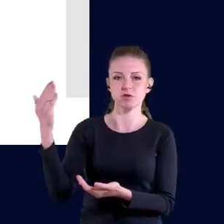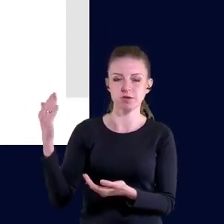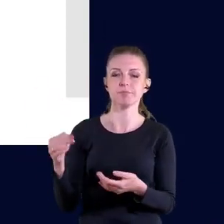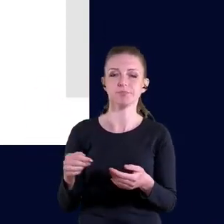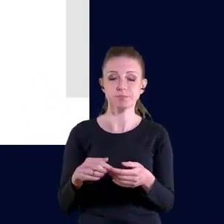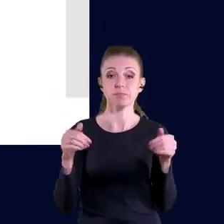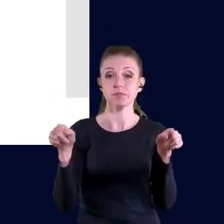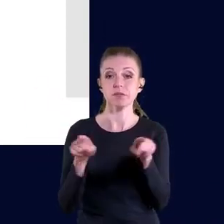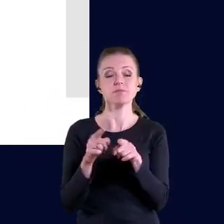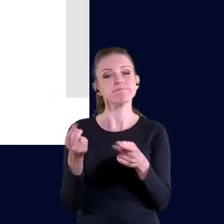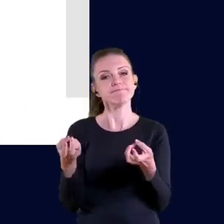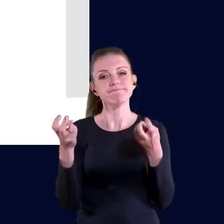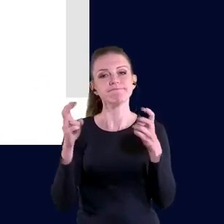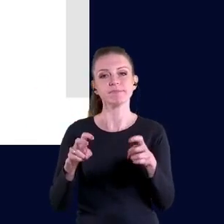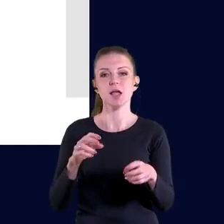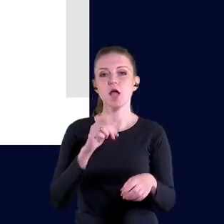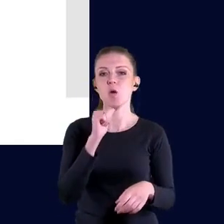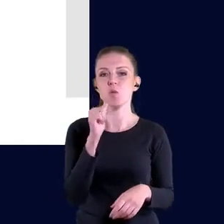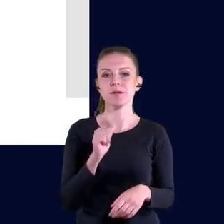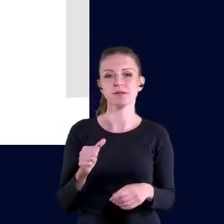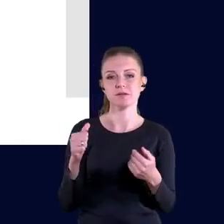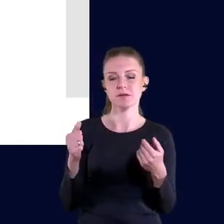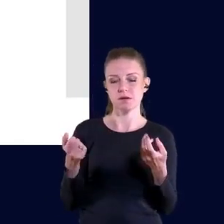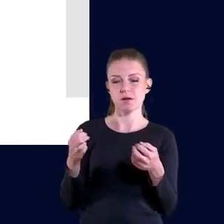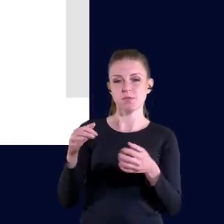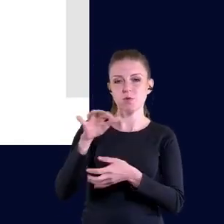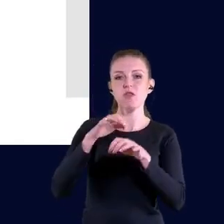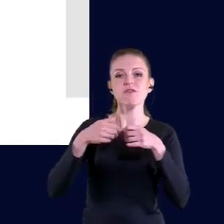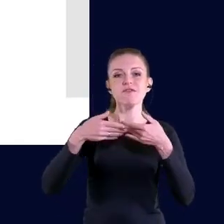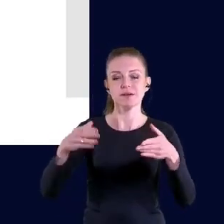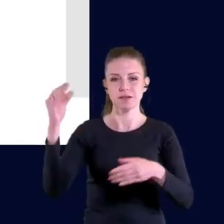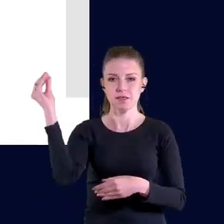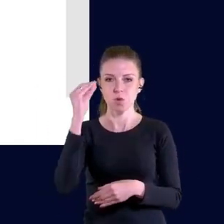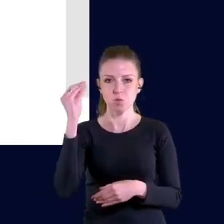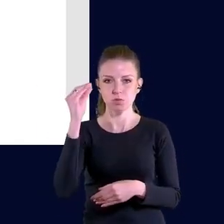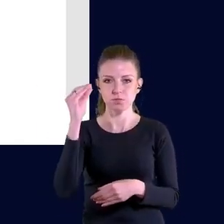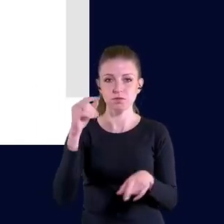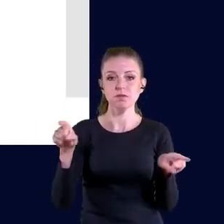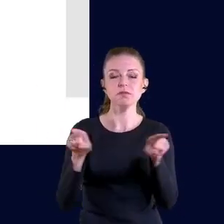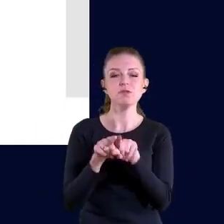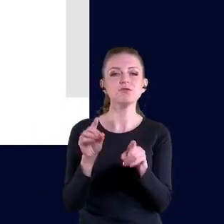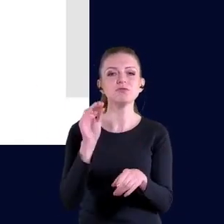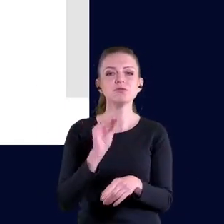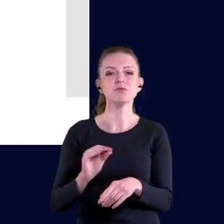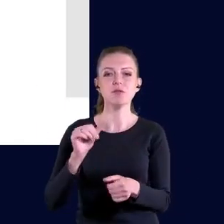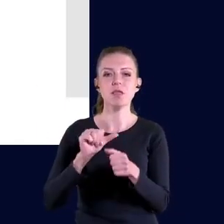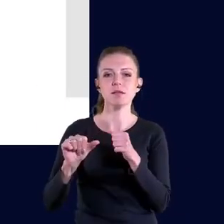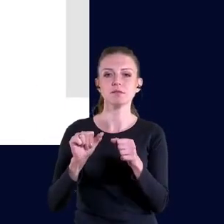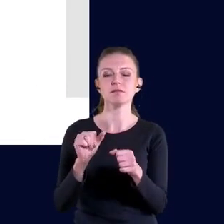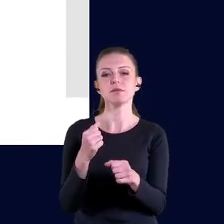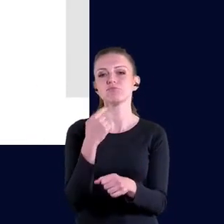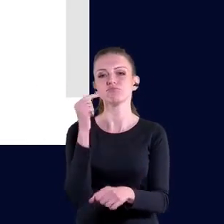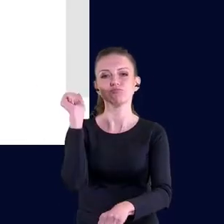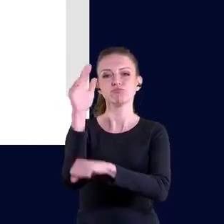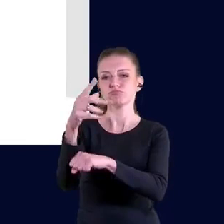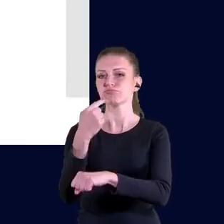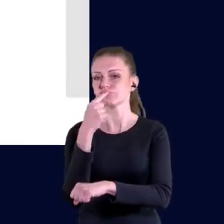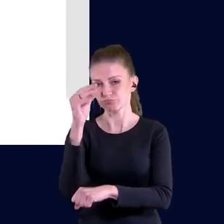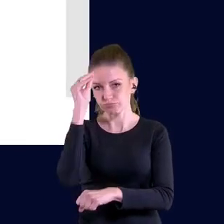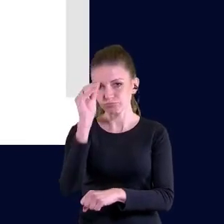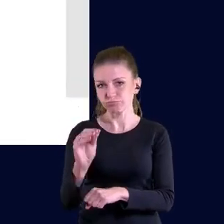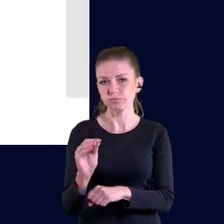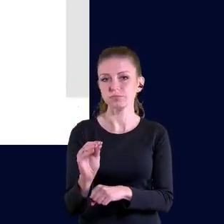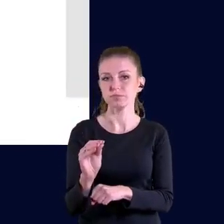Europejskiej chmury dla otwartej nauki i OSK i wreszcie jest zapowiedź tego że